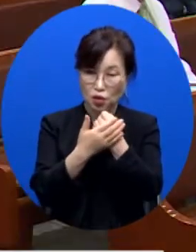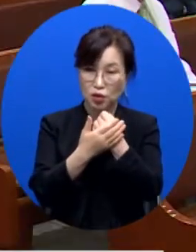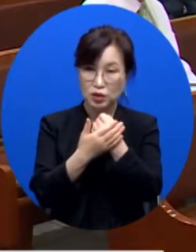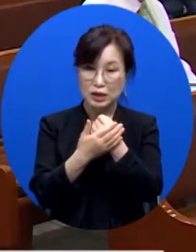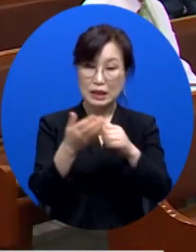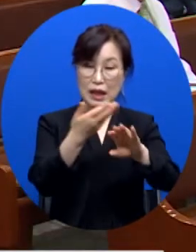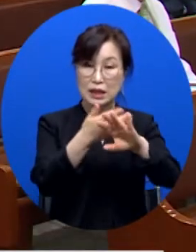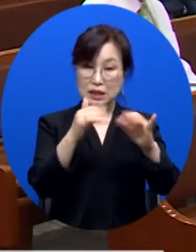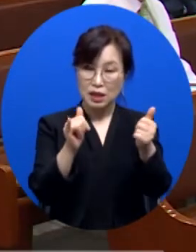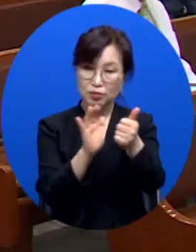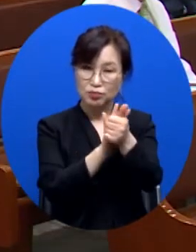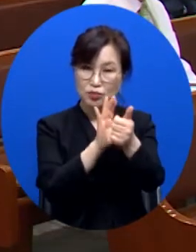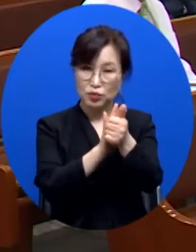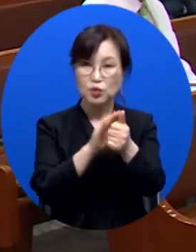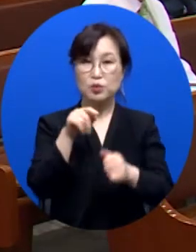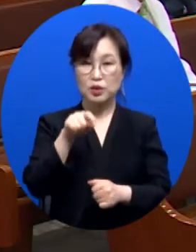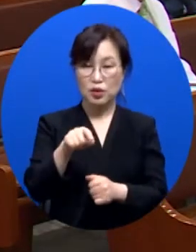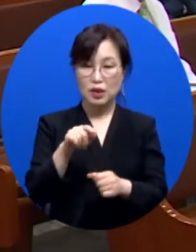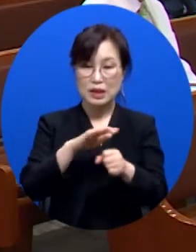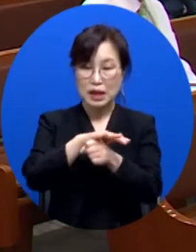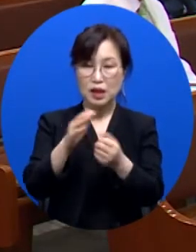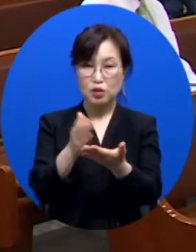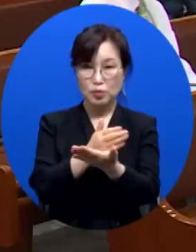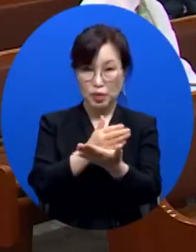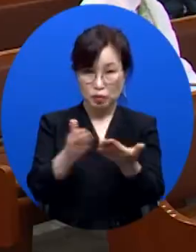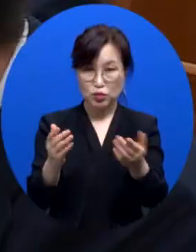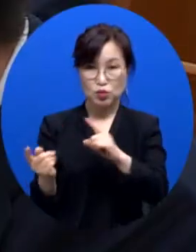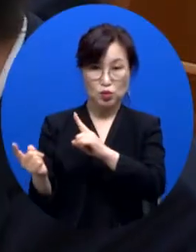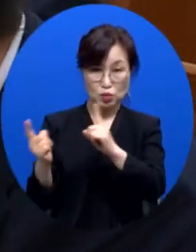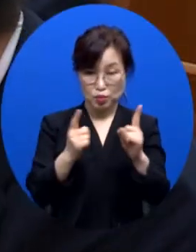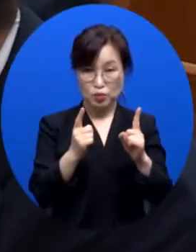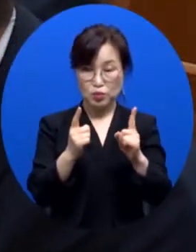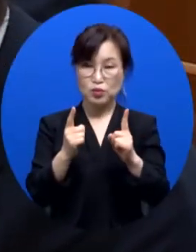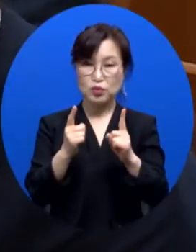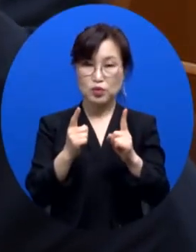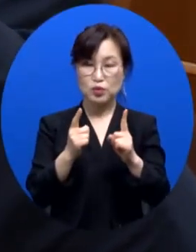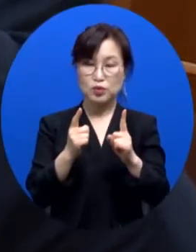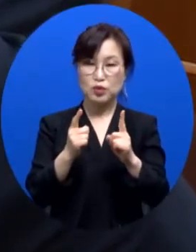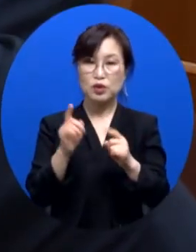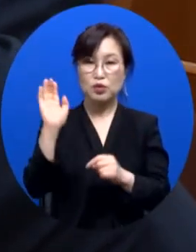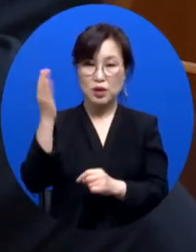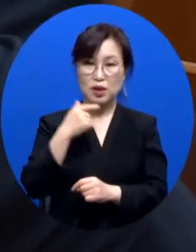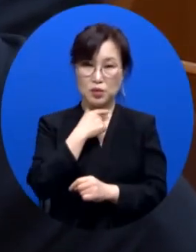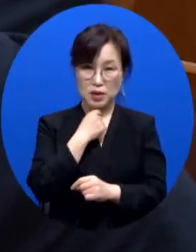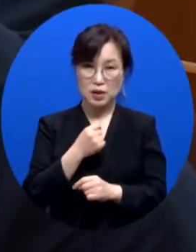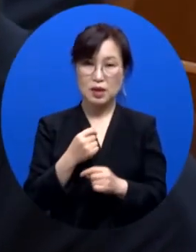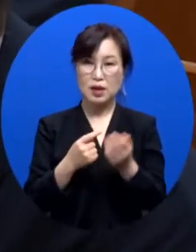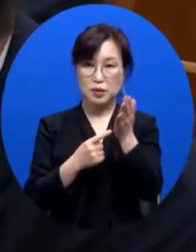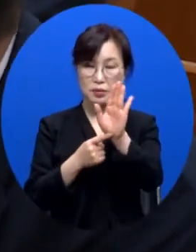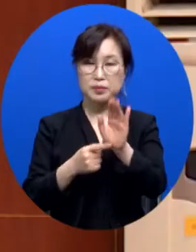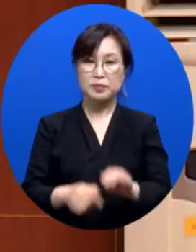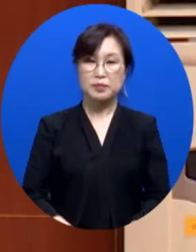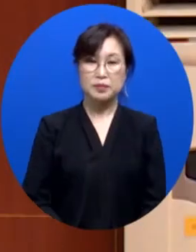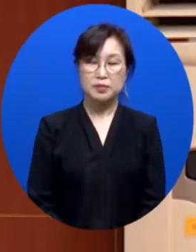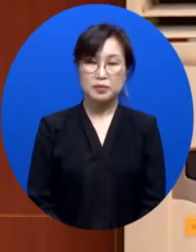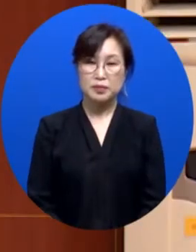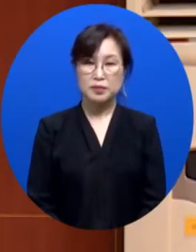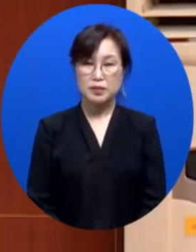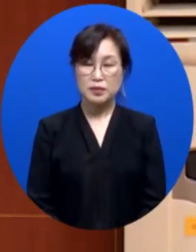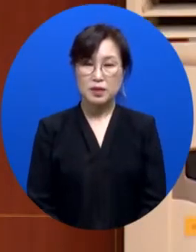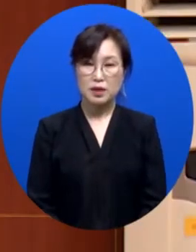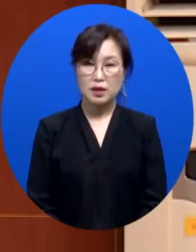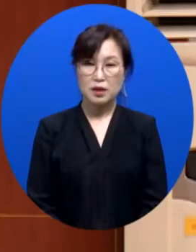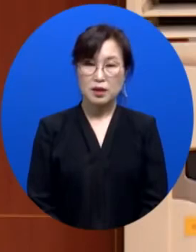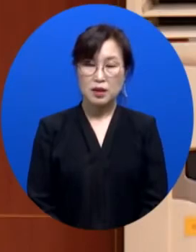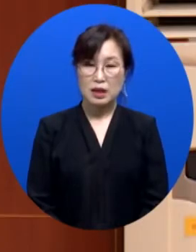유익을 구하는 길이라며 사랑으로 베풀며 부흥되는 광장협 회원들이 되길 바란다고 말했습니다. 이번